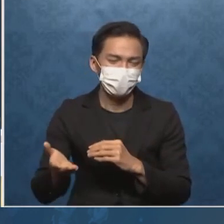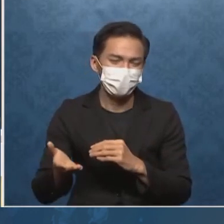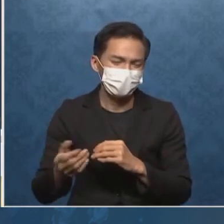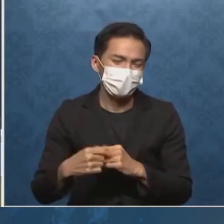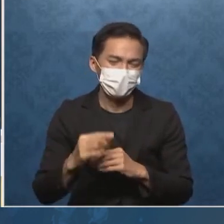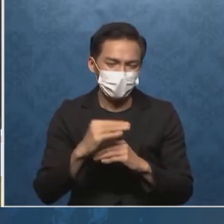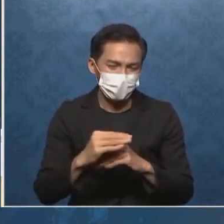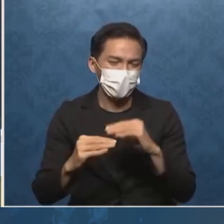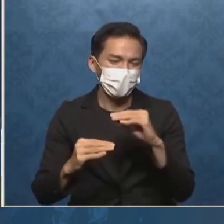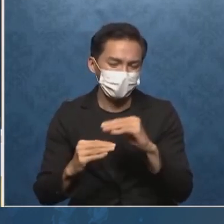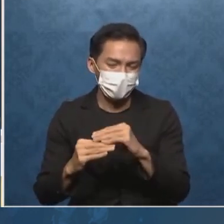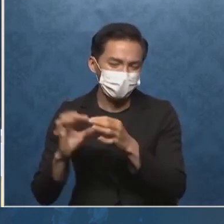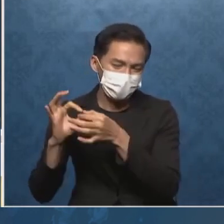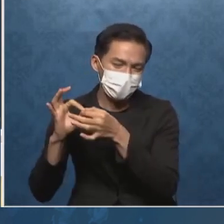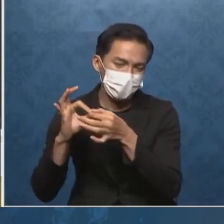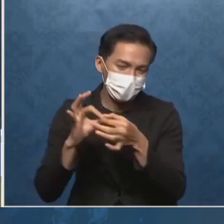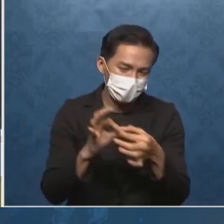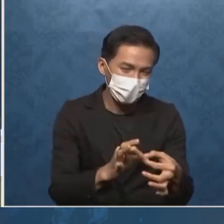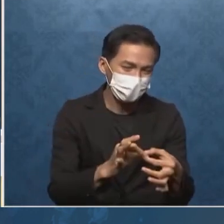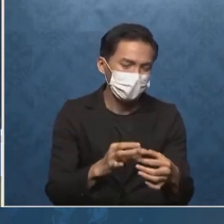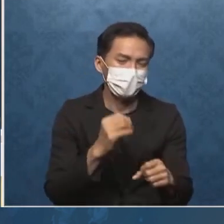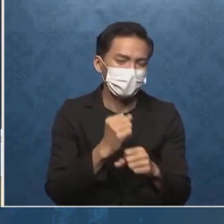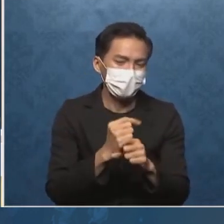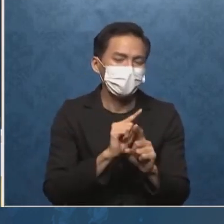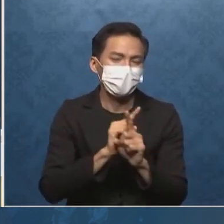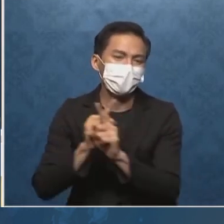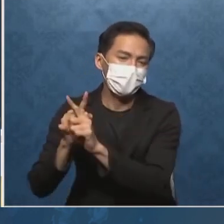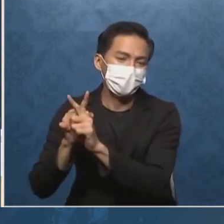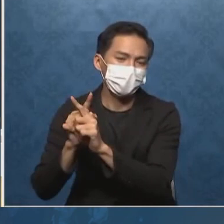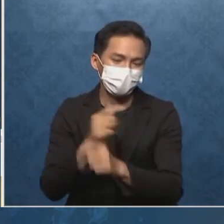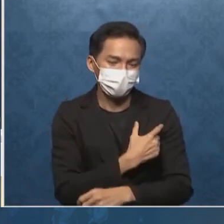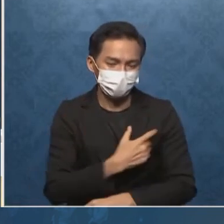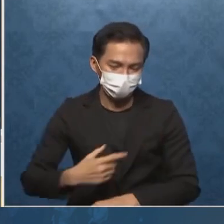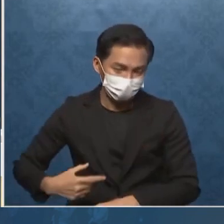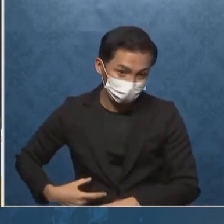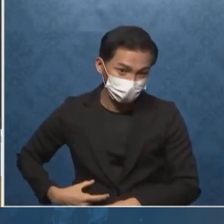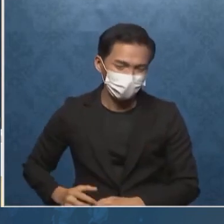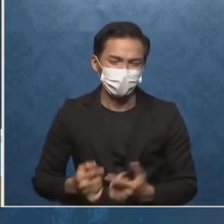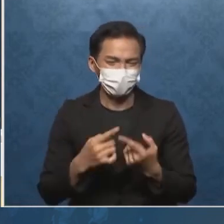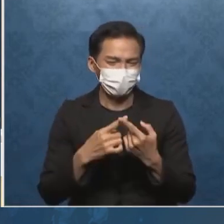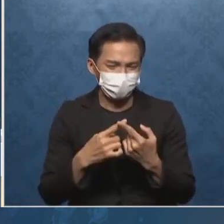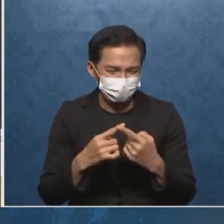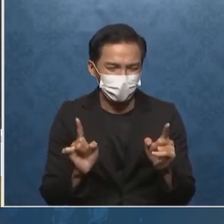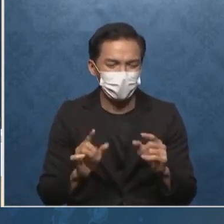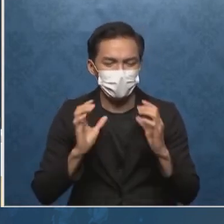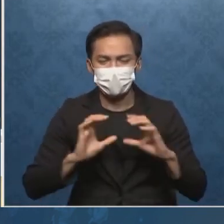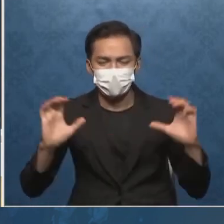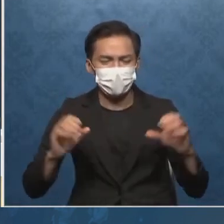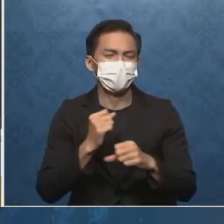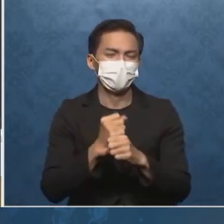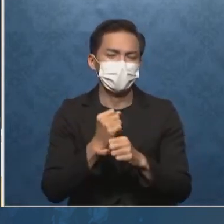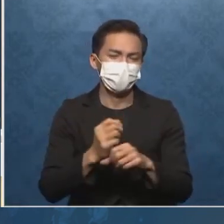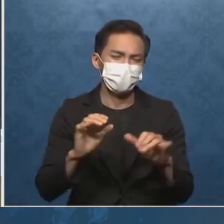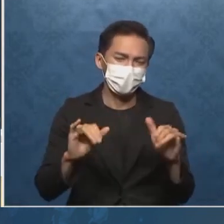โครงการที่สืบสานต่อยอดไปยุคแนวพระราชดำริแต่รัฐบาลเอามาทำเล่นๆไม่จริงไม่จัง